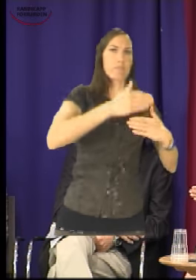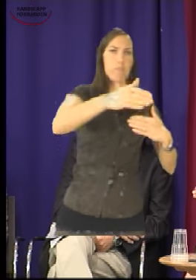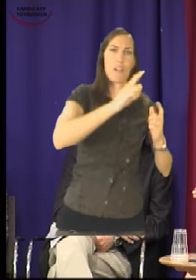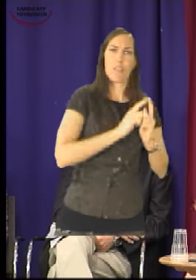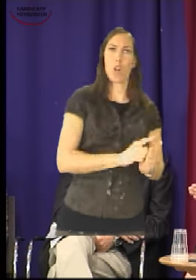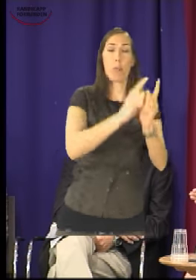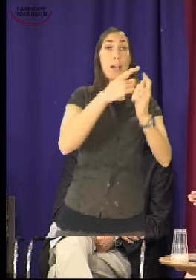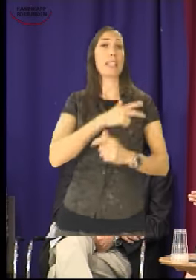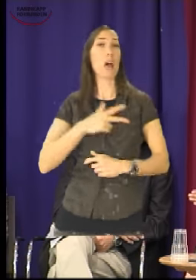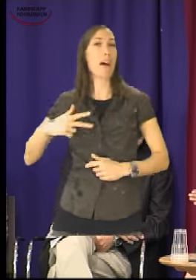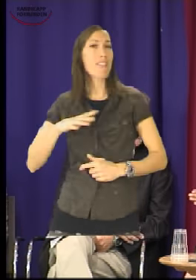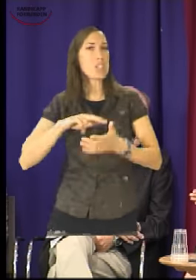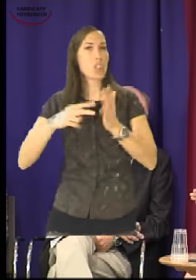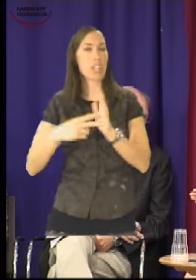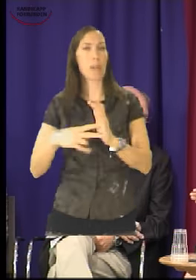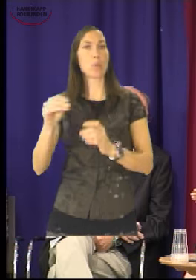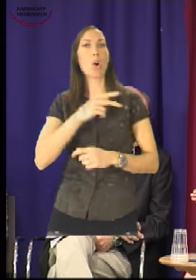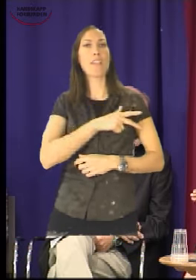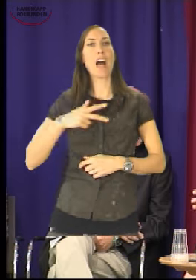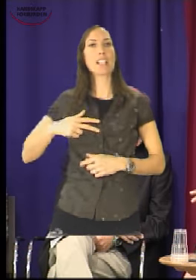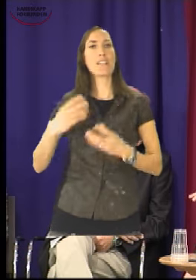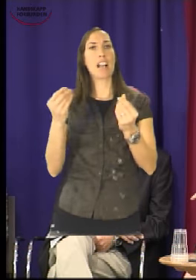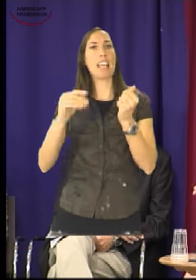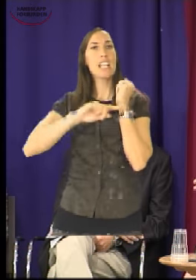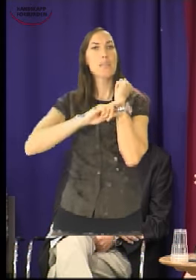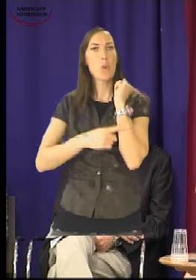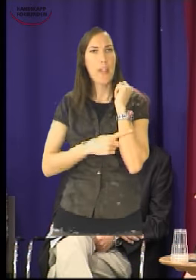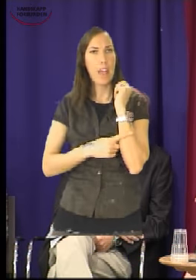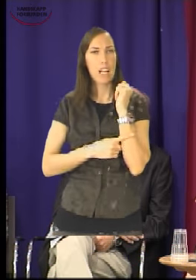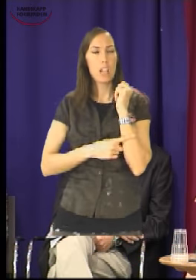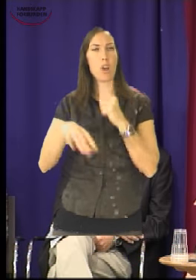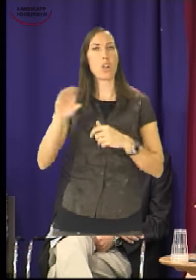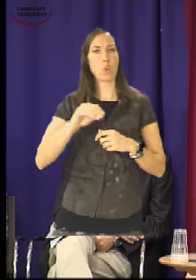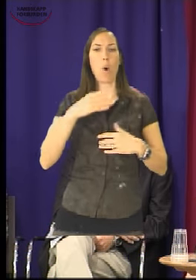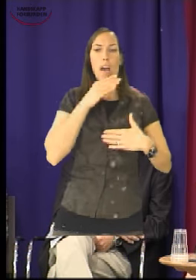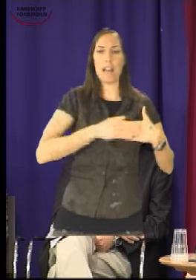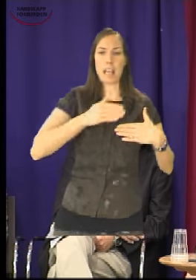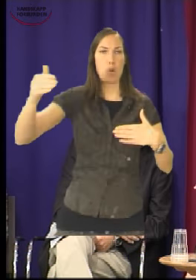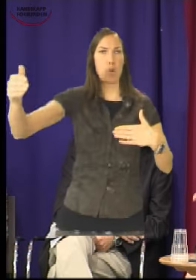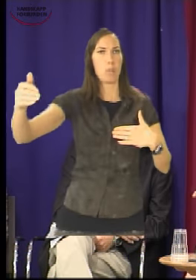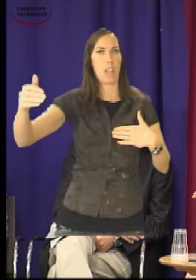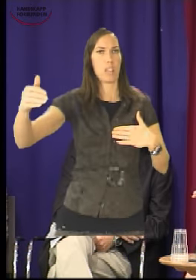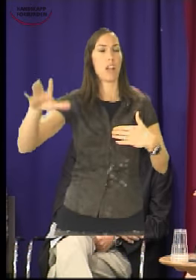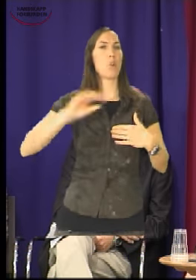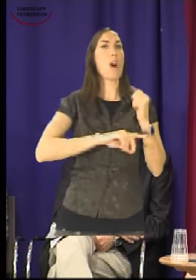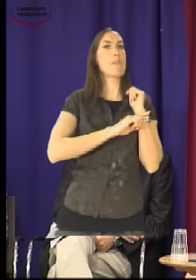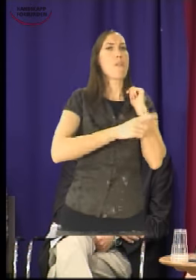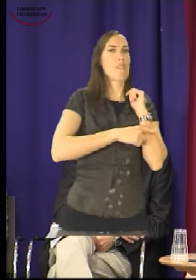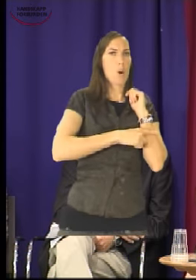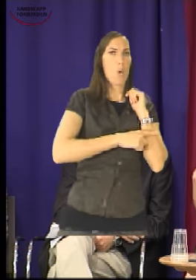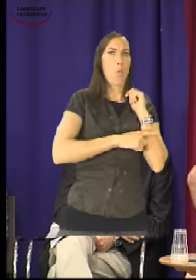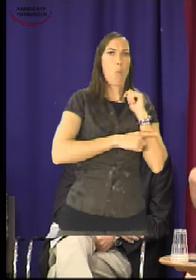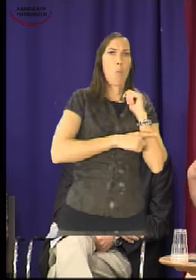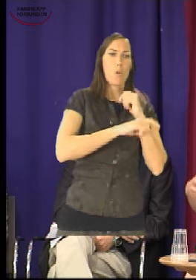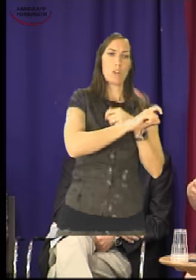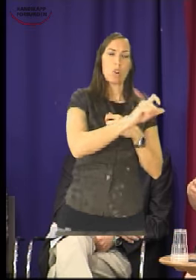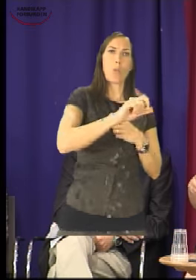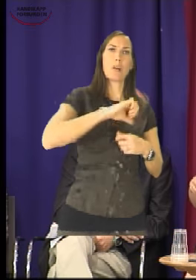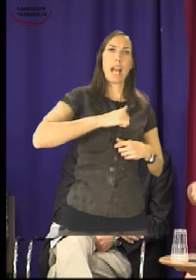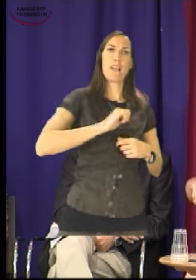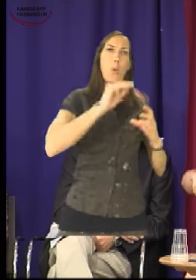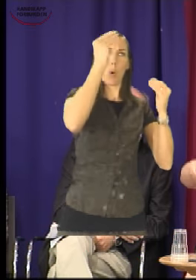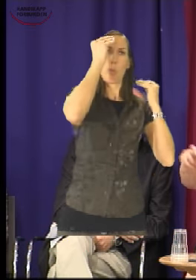system med den danska kvalitetsmodell där man regelbundet, det är professionen som vidareutbildar sig själv,